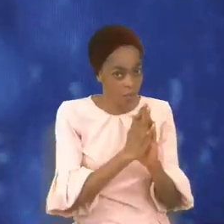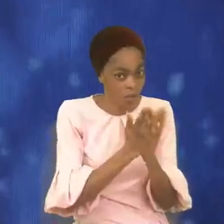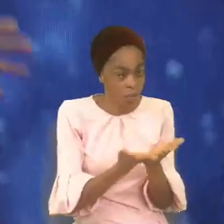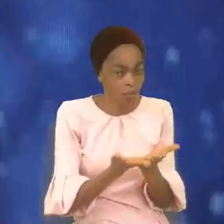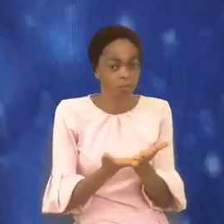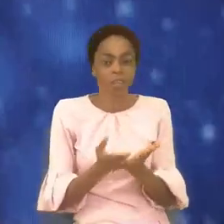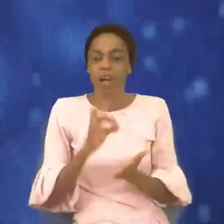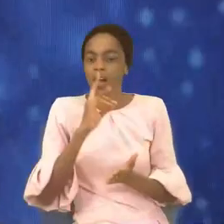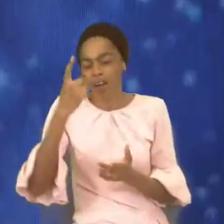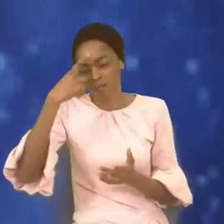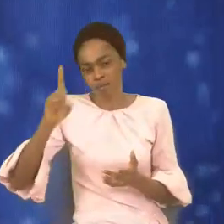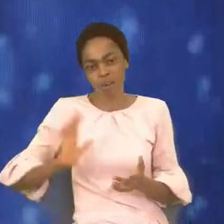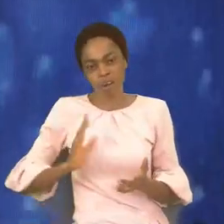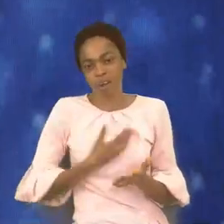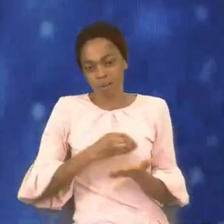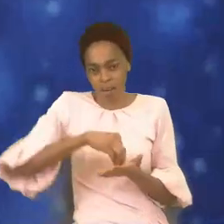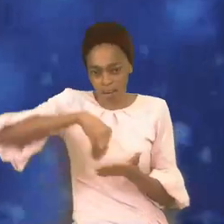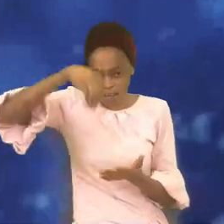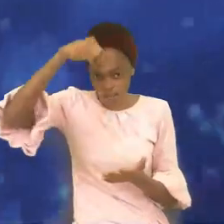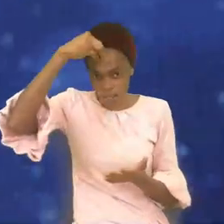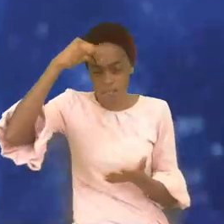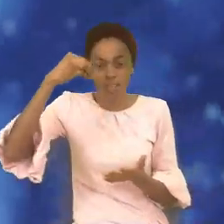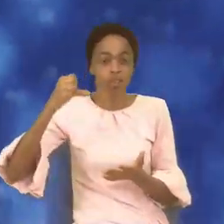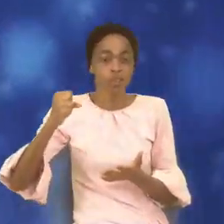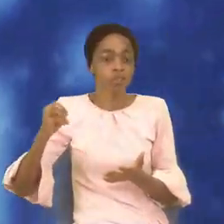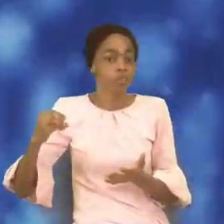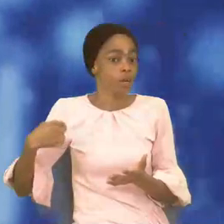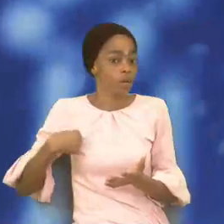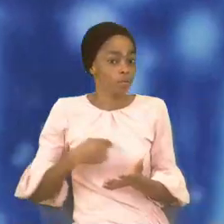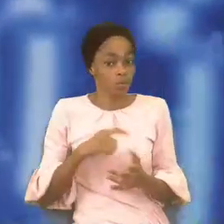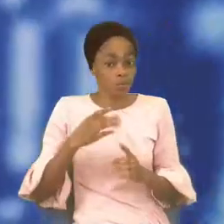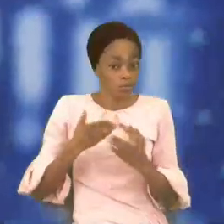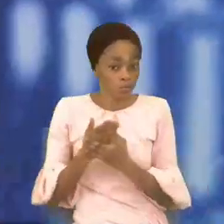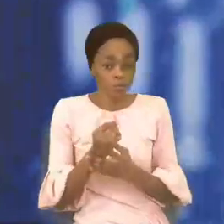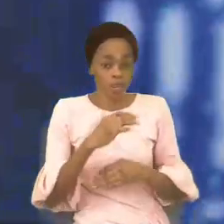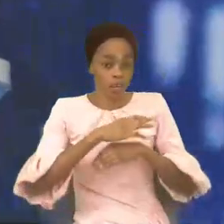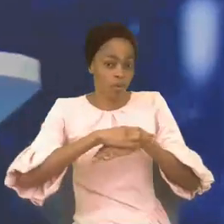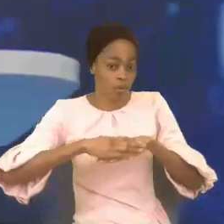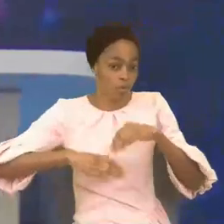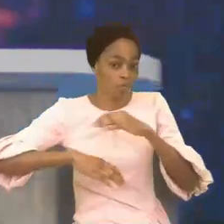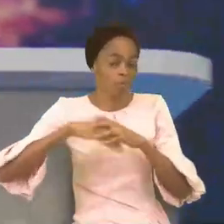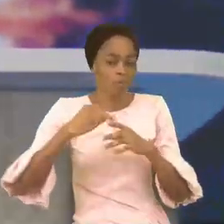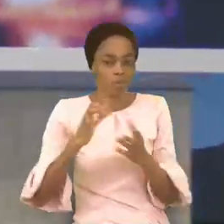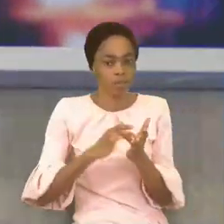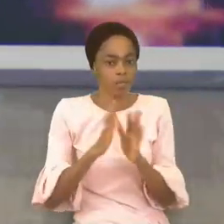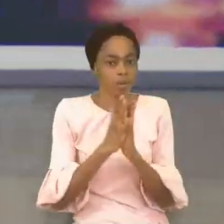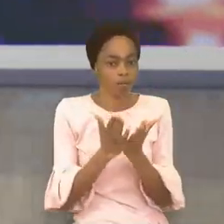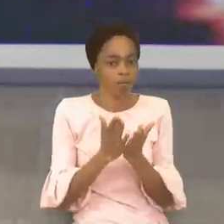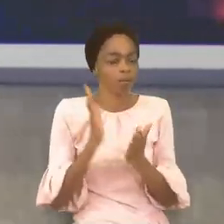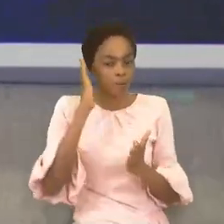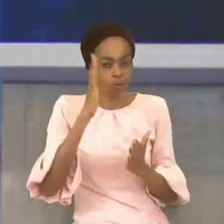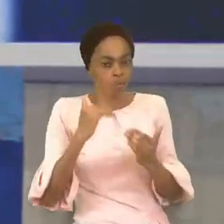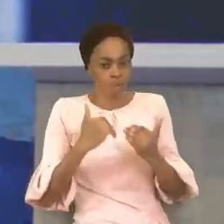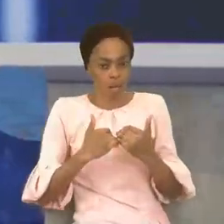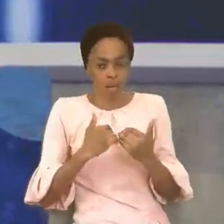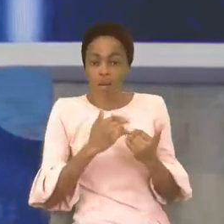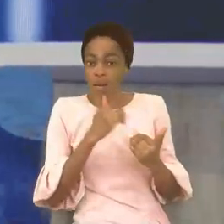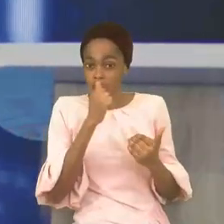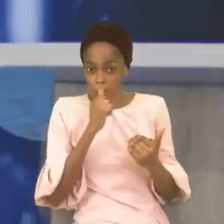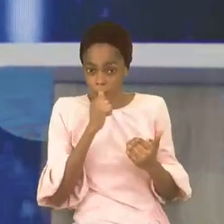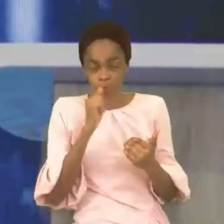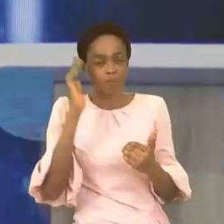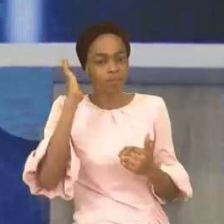l'a écrit pour notre instruction. Pour que nous, qui avons la consolation de l'esprit, que nous puissions avoir de l'espérance. C'est pourquoi nous apprenons